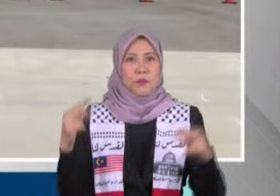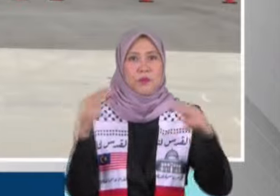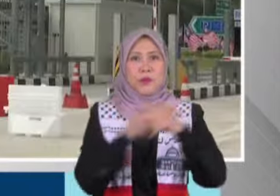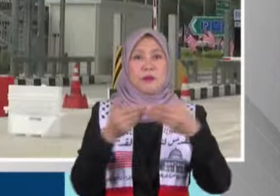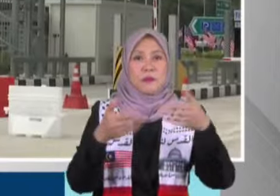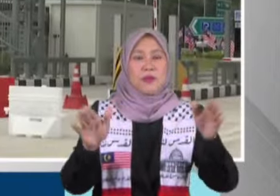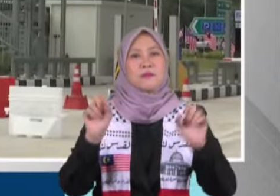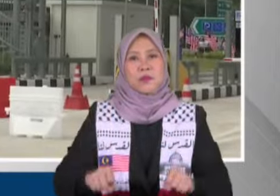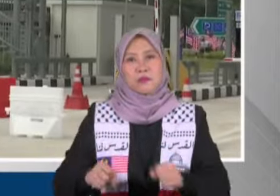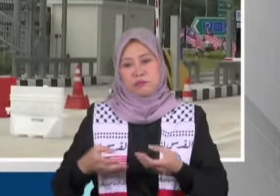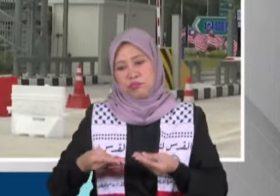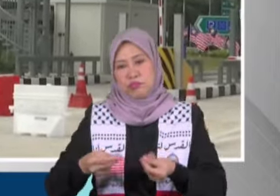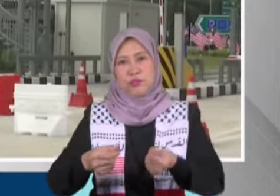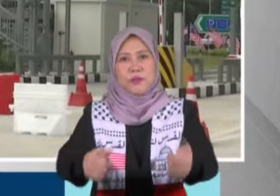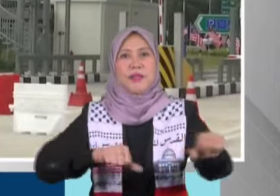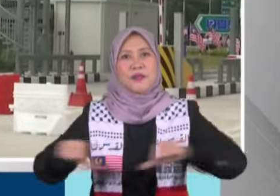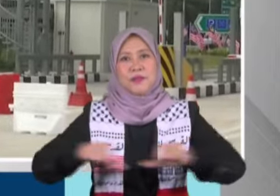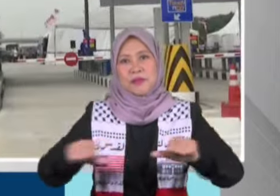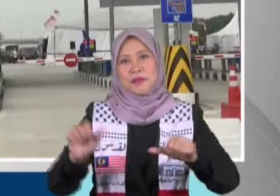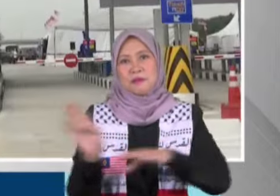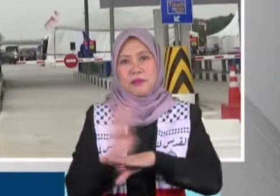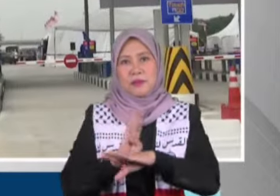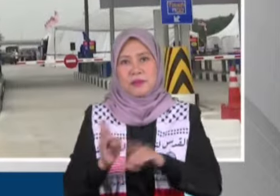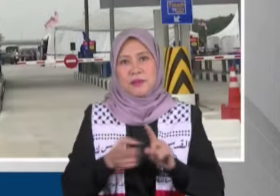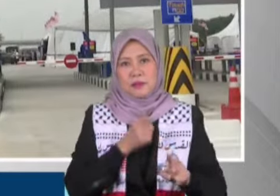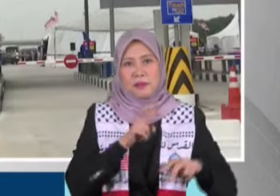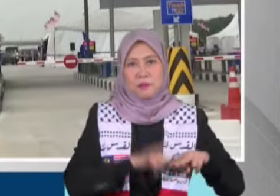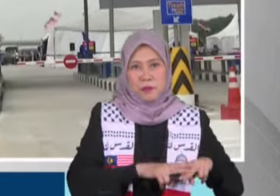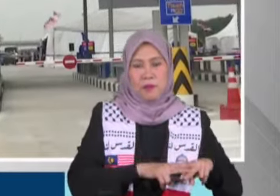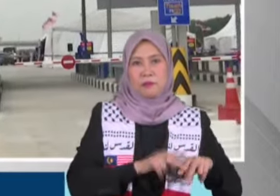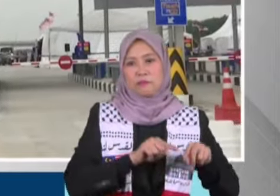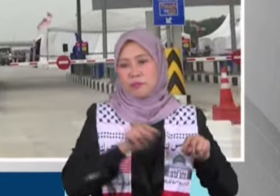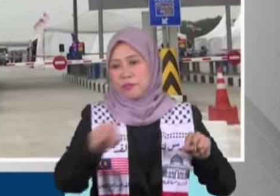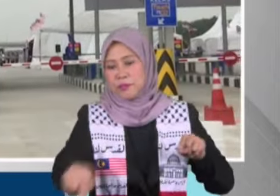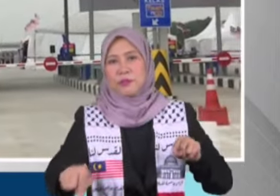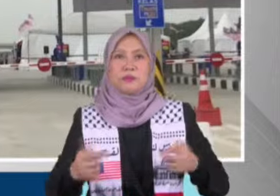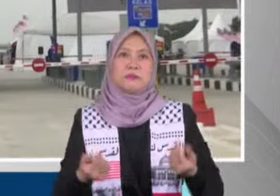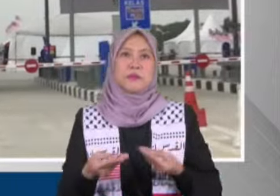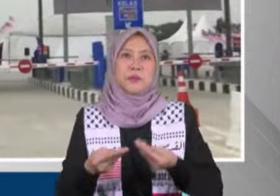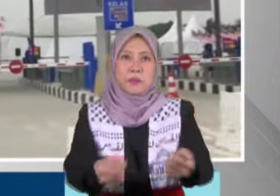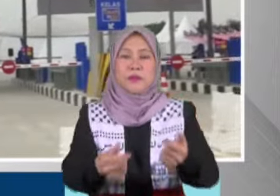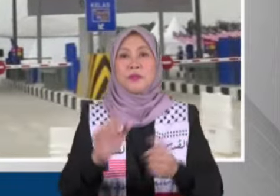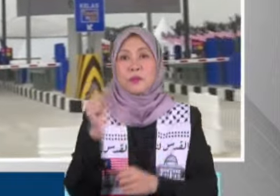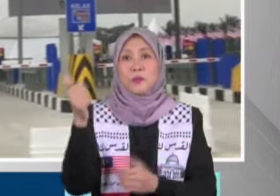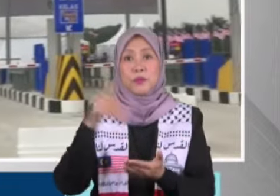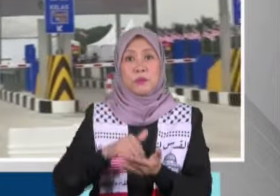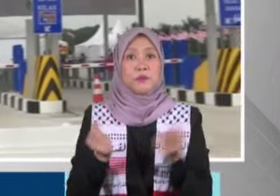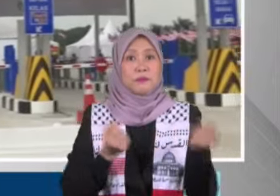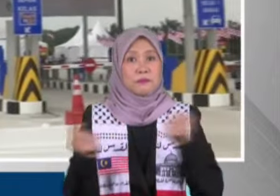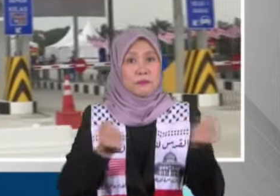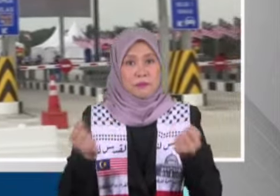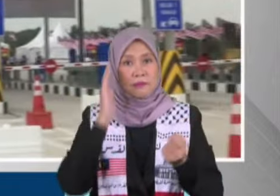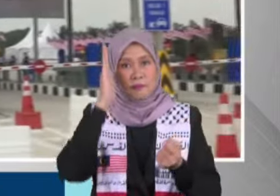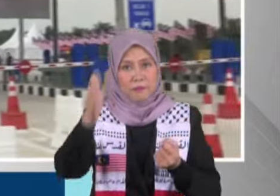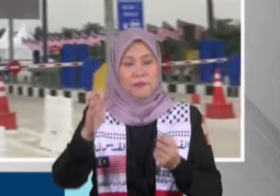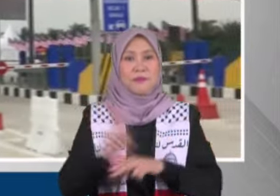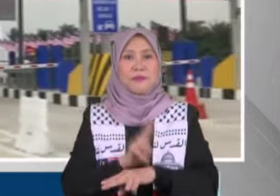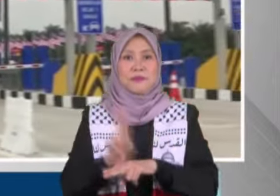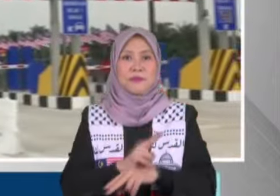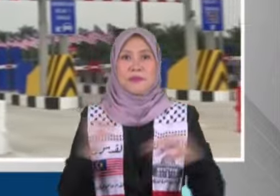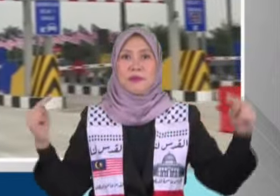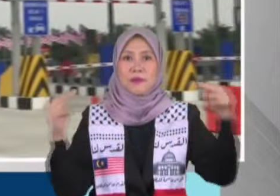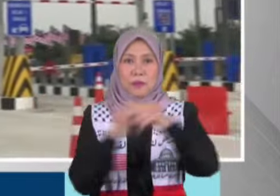akan membantu merancakkan aktiviti perdagangan dari Pelabuhan Klang ke kawasan ekonomi lain. Sebanyak 10,000 kenderaan dijangka akan